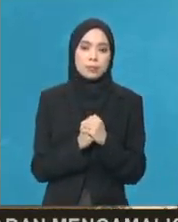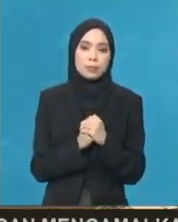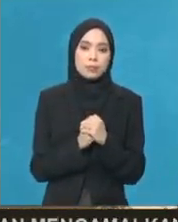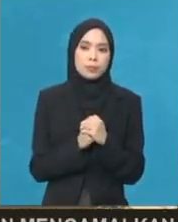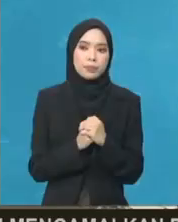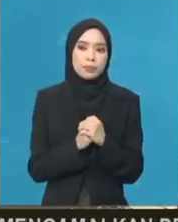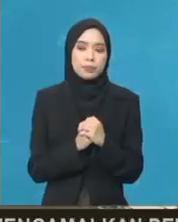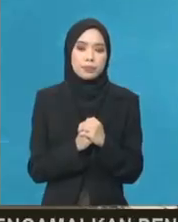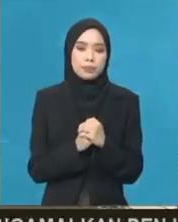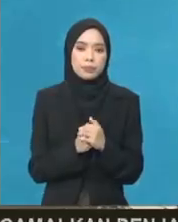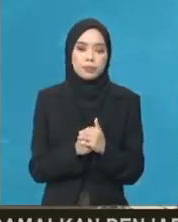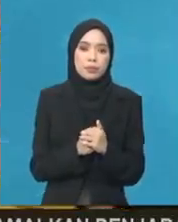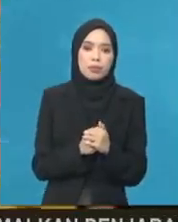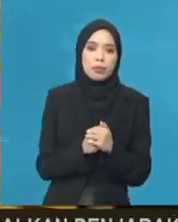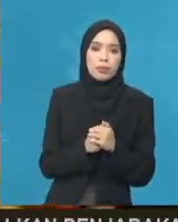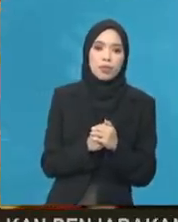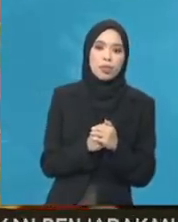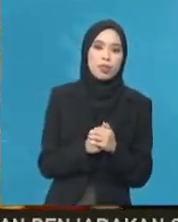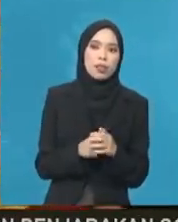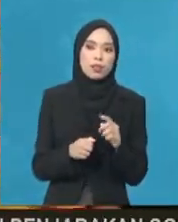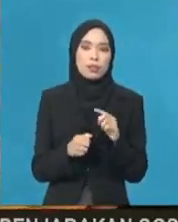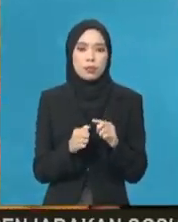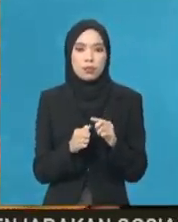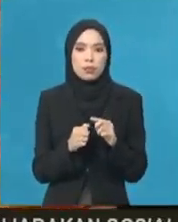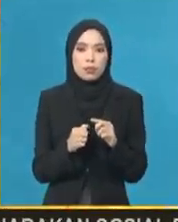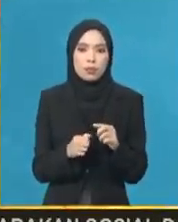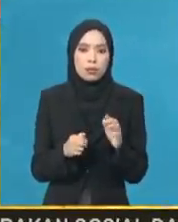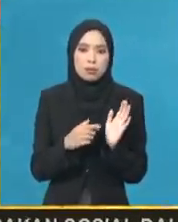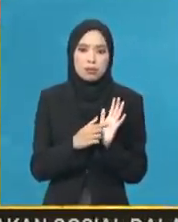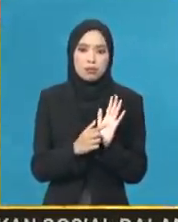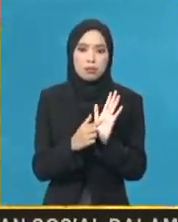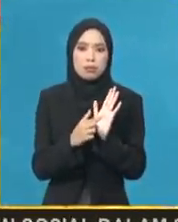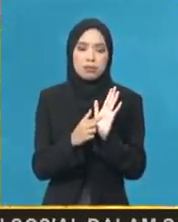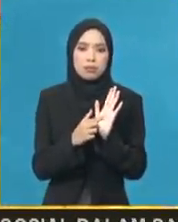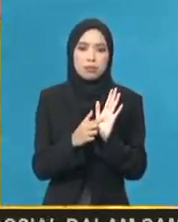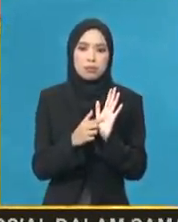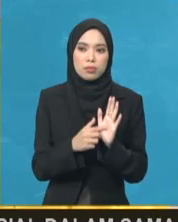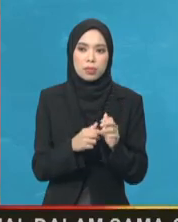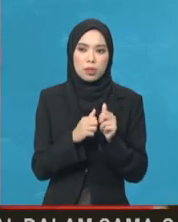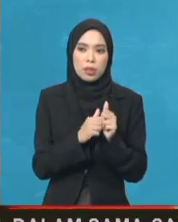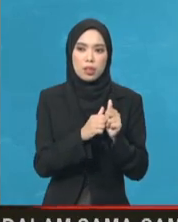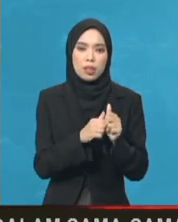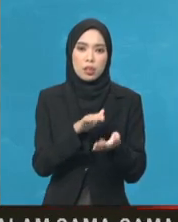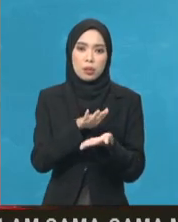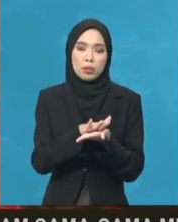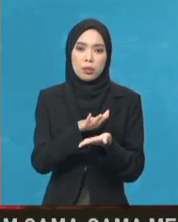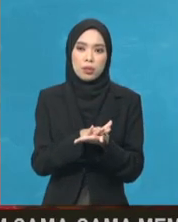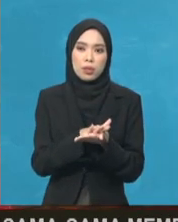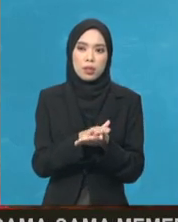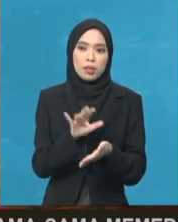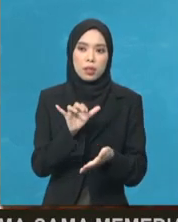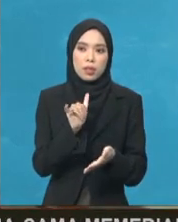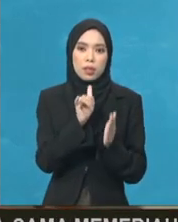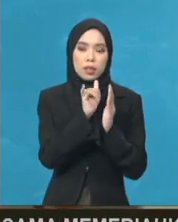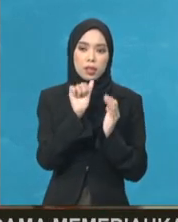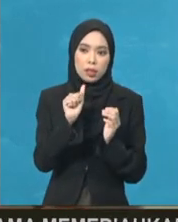melentur Buluh biar dari the bomnya Itu Ungkapan yang menggambarkan penyertaan para pelajar sekolah rendah Yayasan